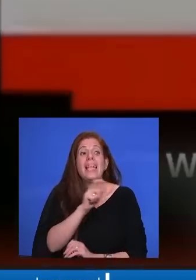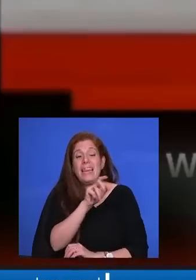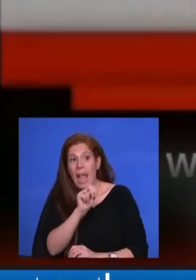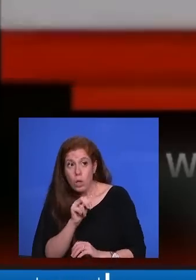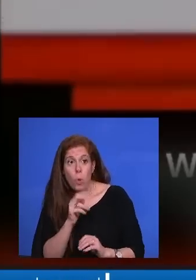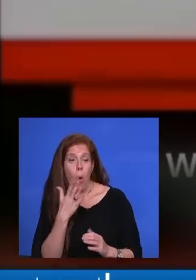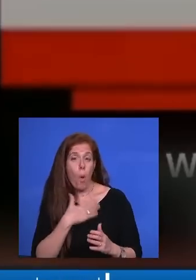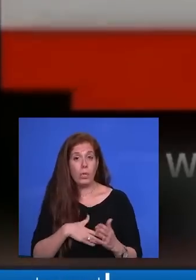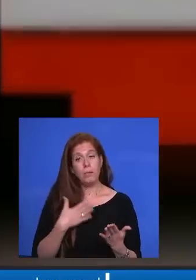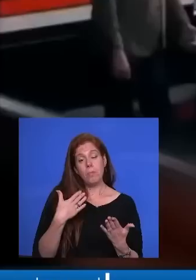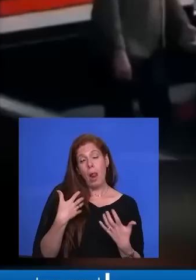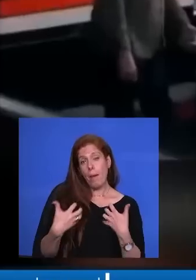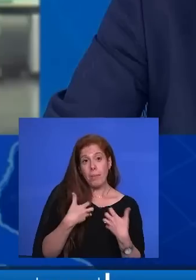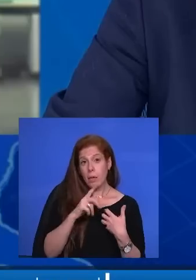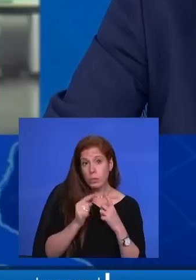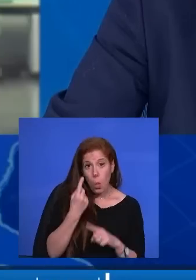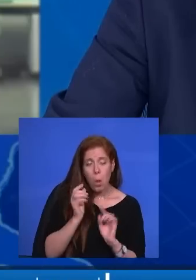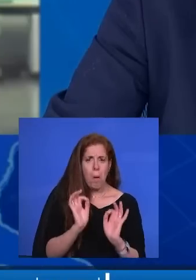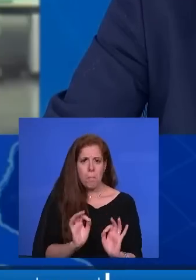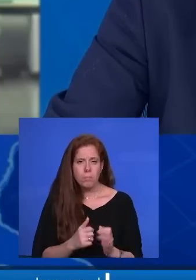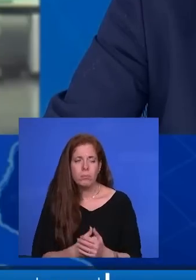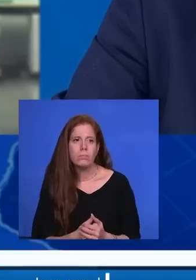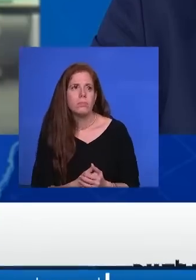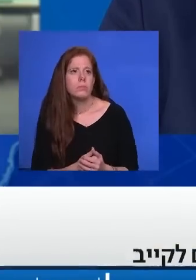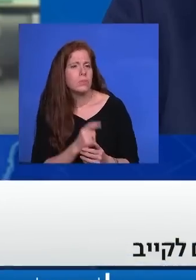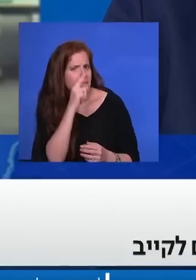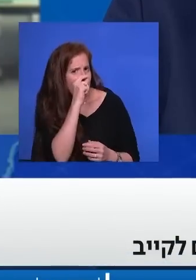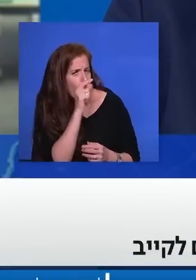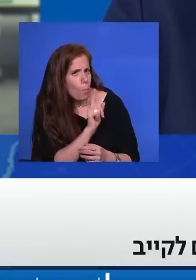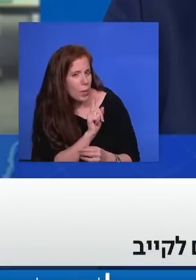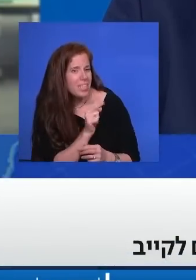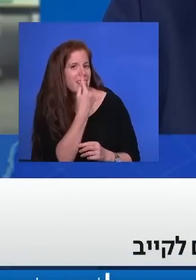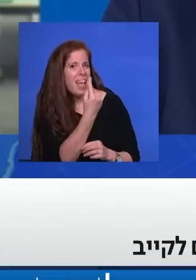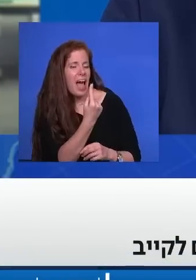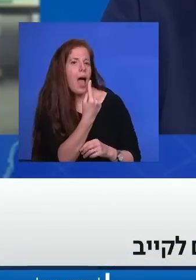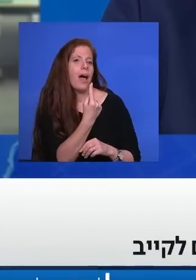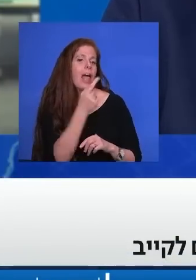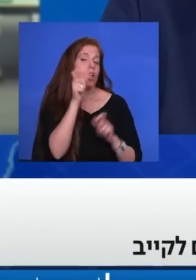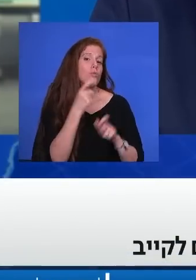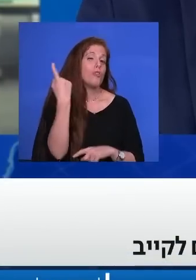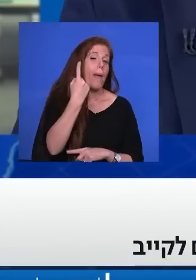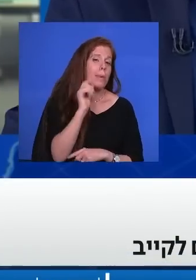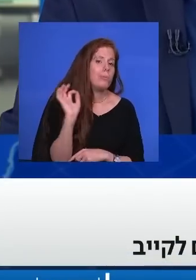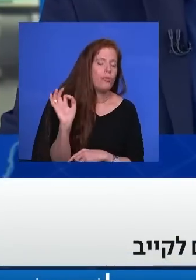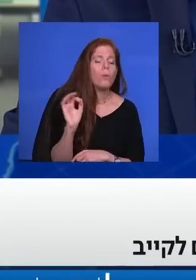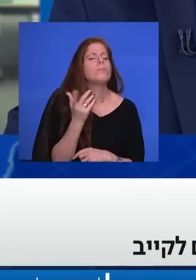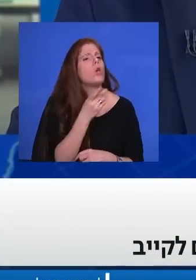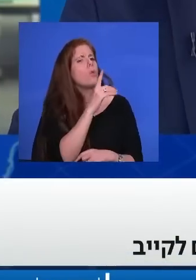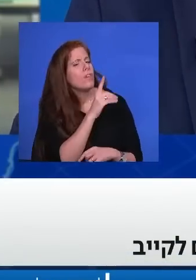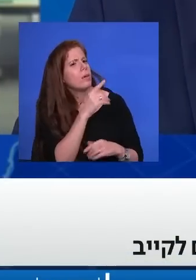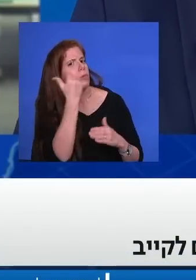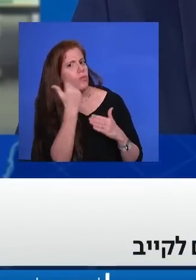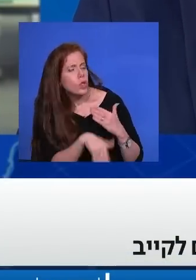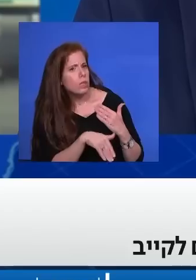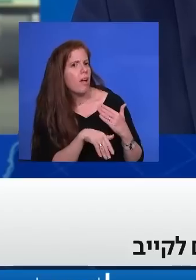דיאל ויצו נבאיות, נדשדויץ. זה עוד לא פוטין, זה אחד השופרות שלו. דובי, מדובר בסופו של דבר על